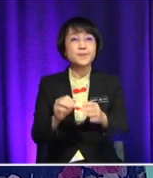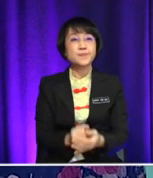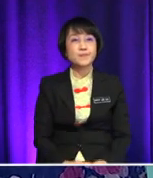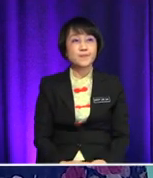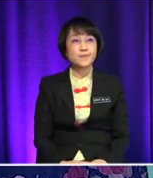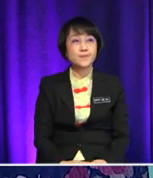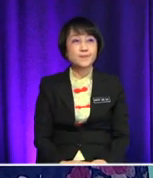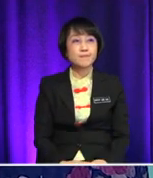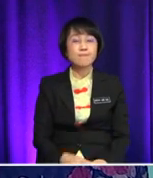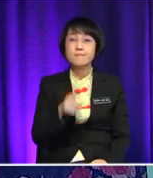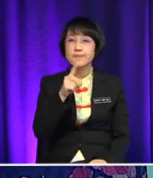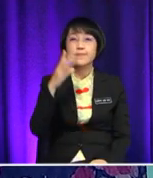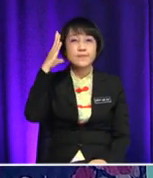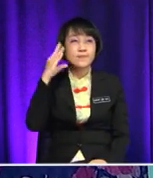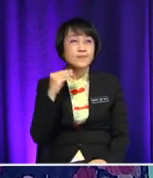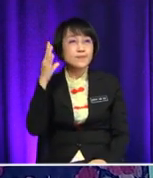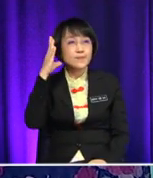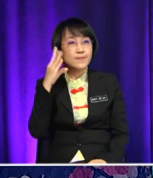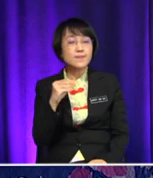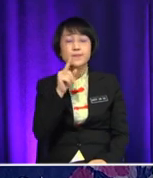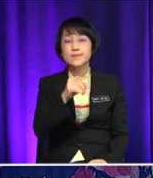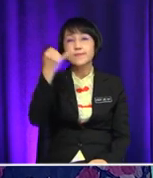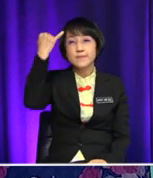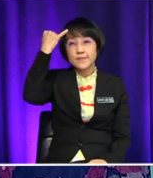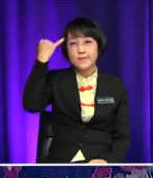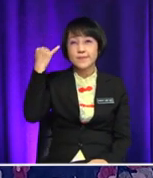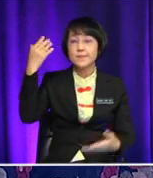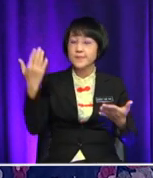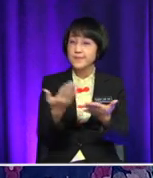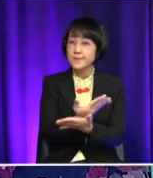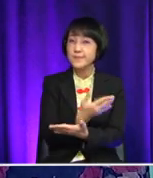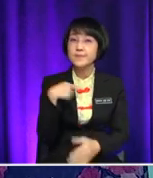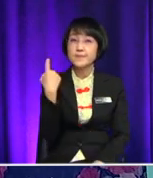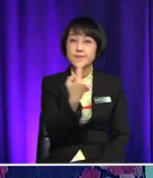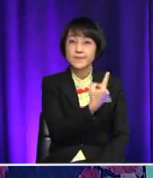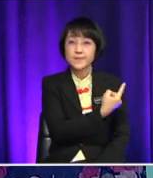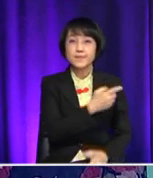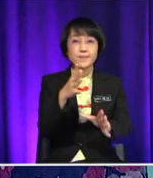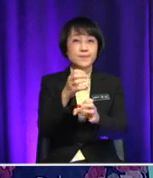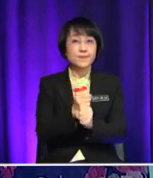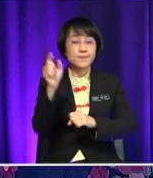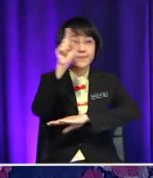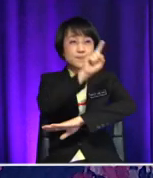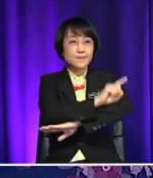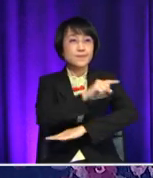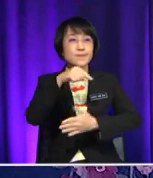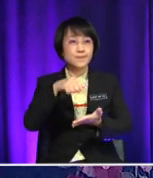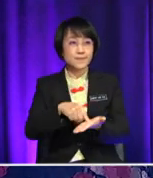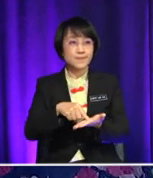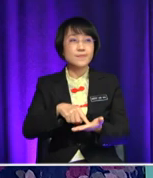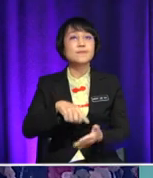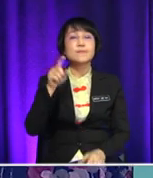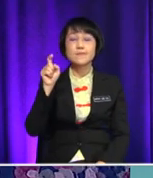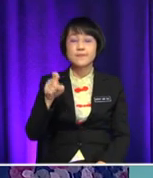Satu pengalaman ataupun satu ilmu baru yang awak dapat pada hari ini jadi ambil tahu tentang pelancok